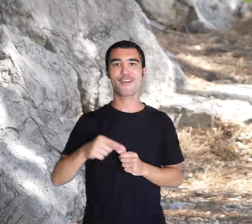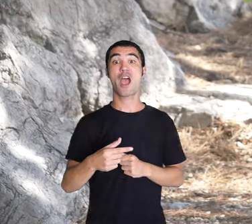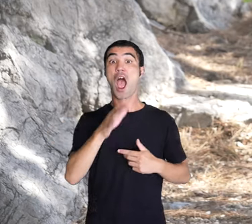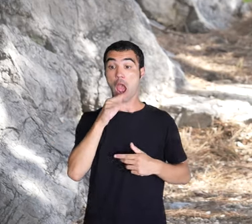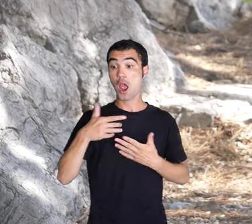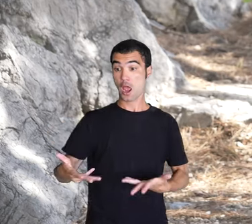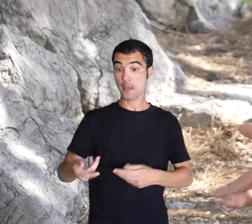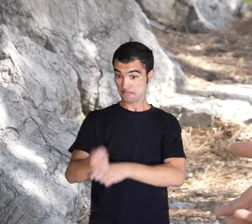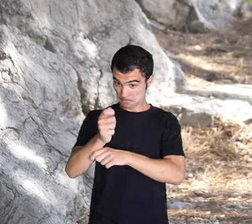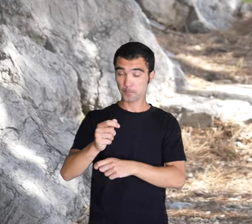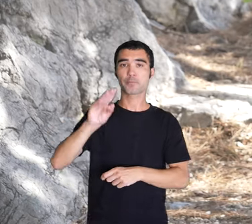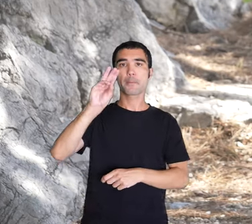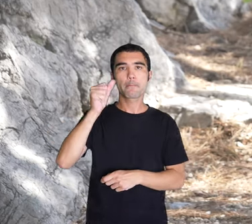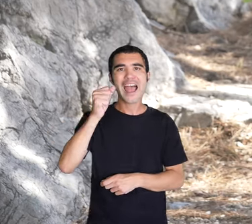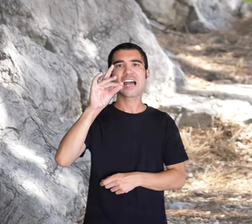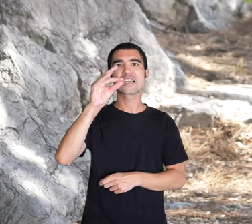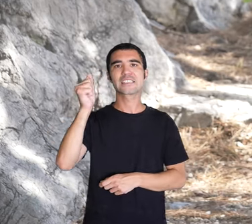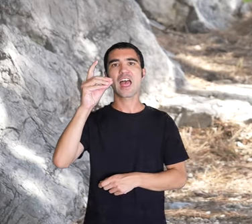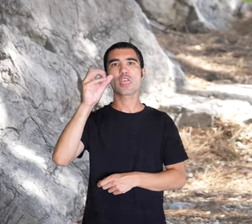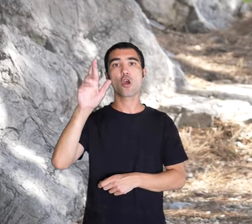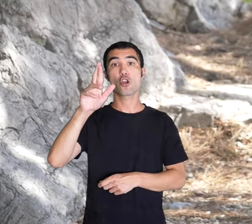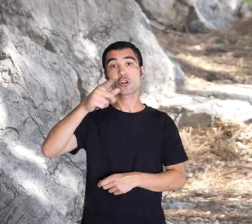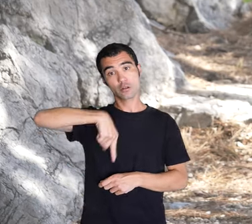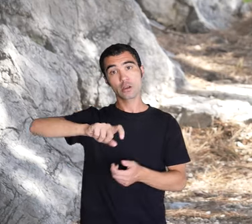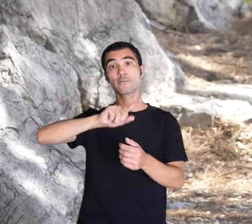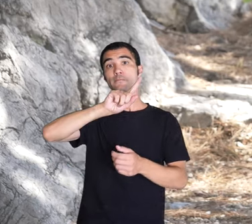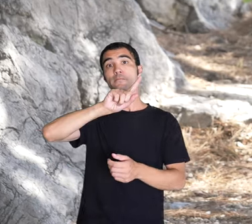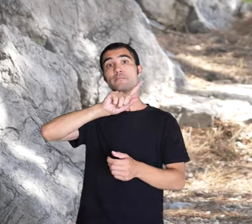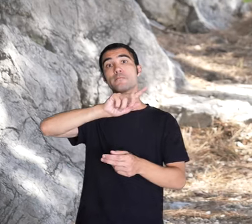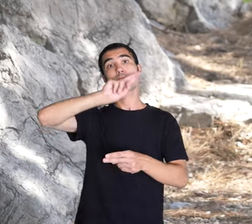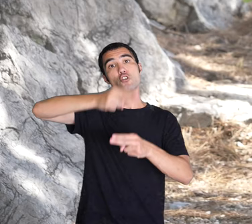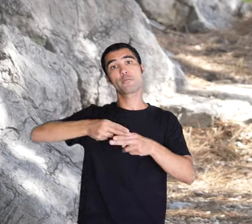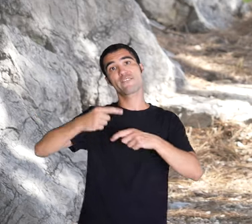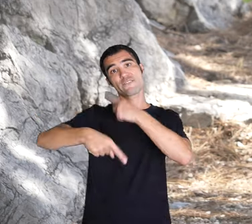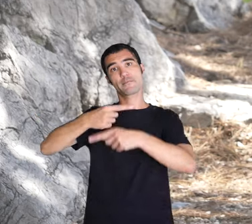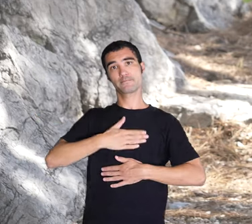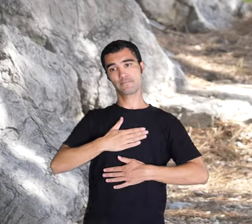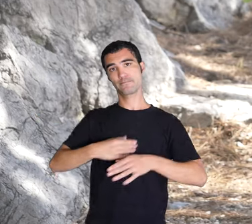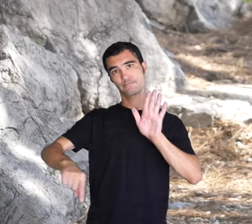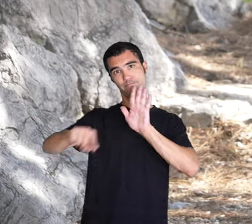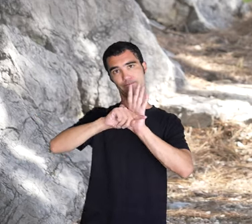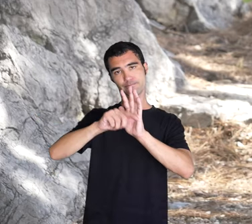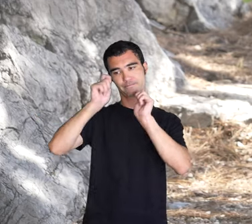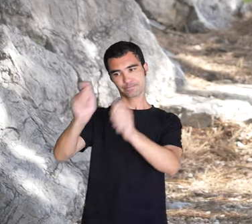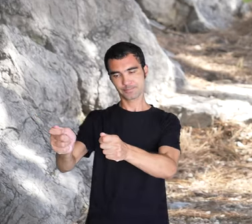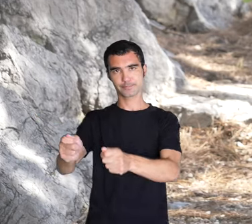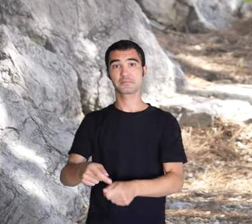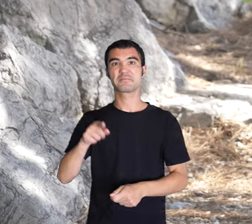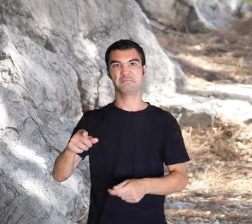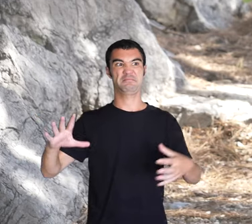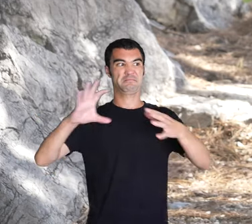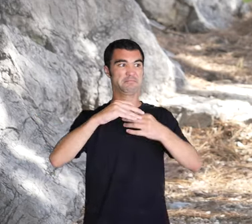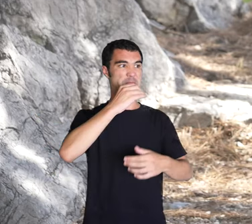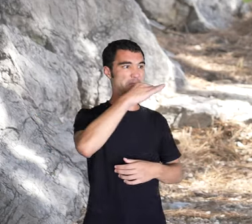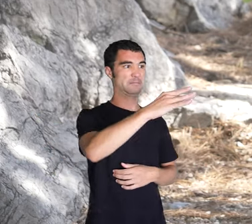ara pescam, que passador és el nom... és el mal nom de la família, que ja vull dir, no té res a veure